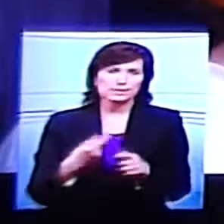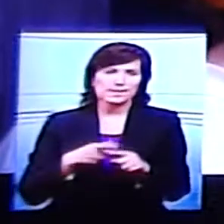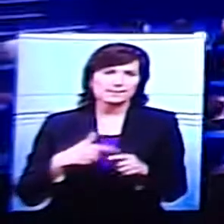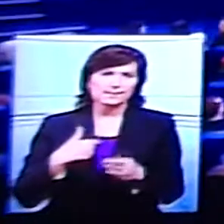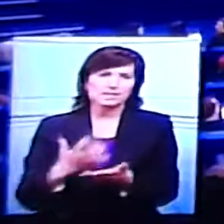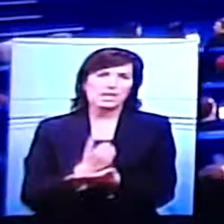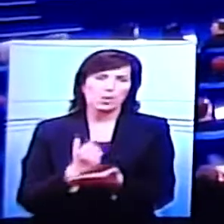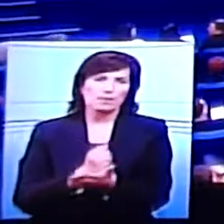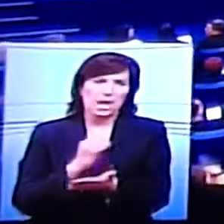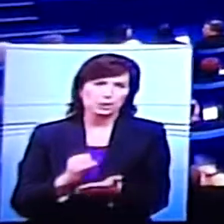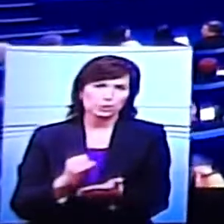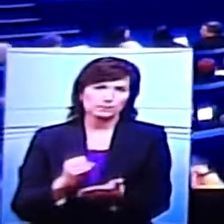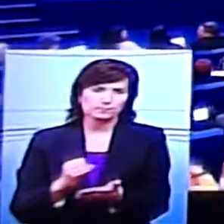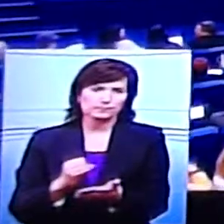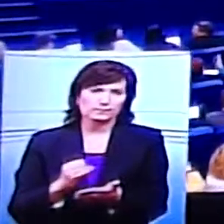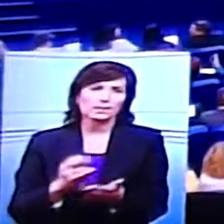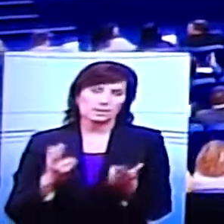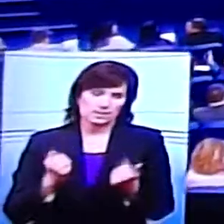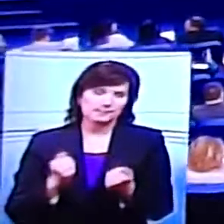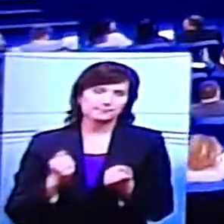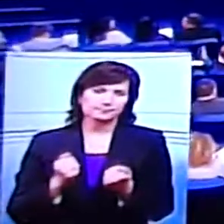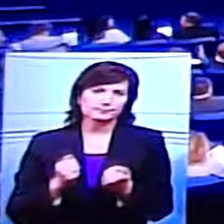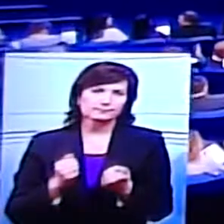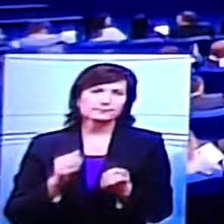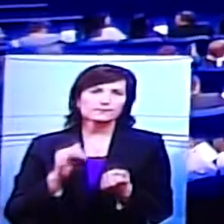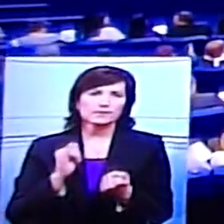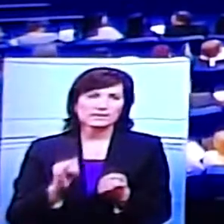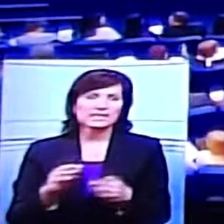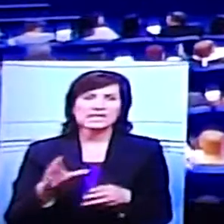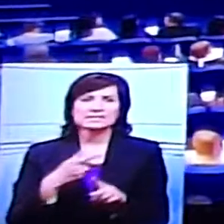я заробляю. Да. І